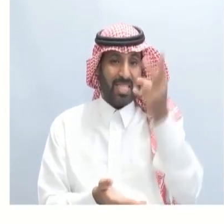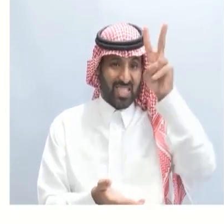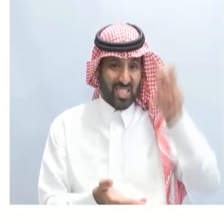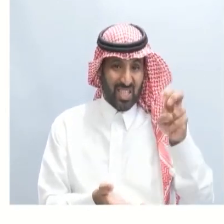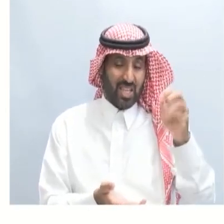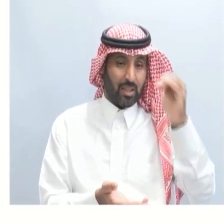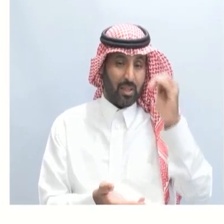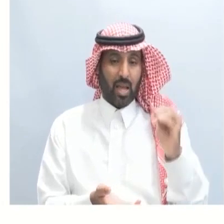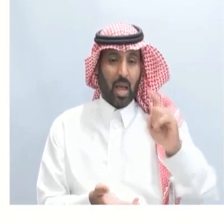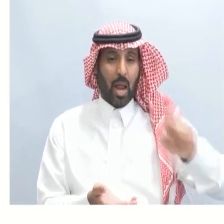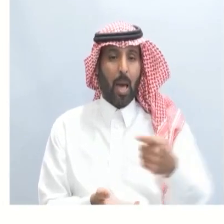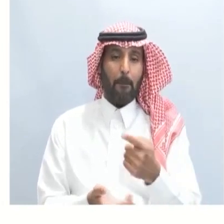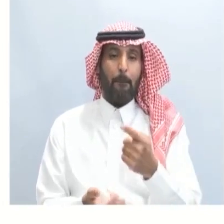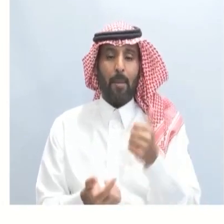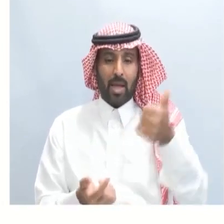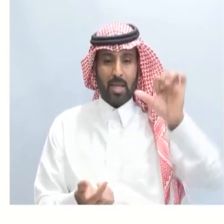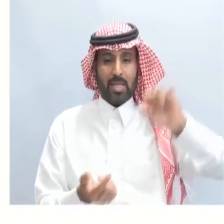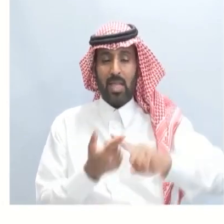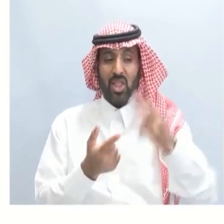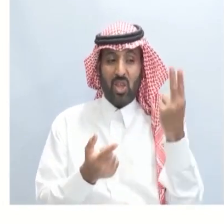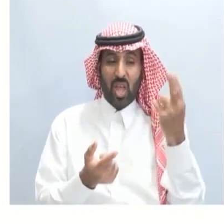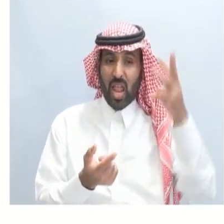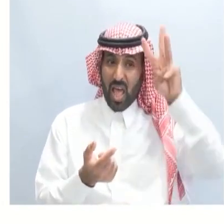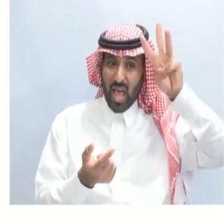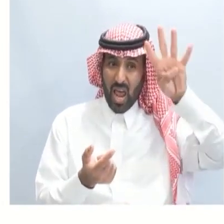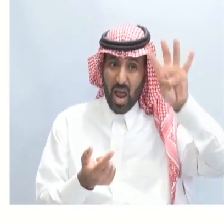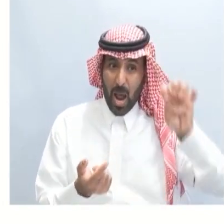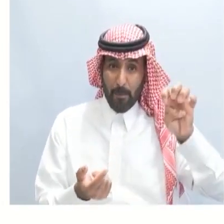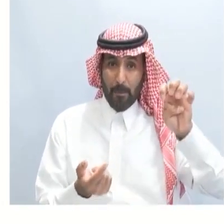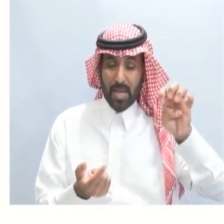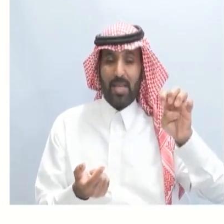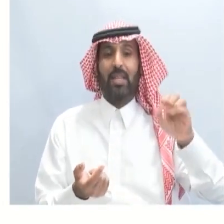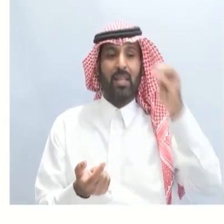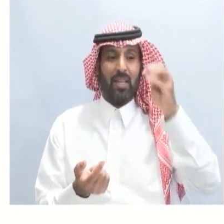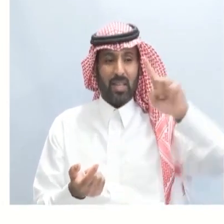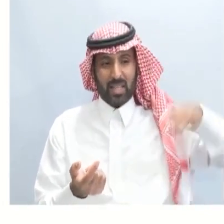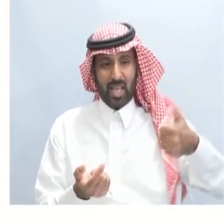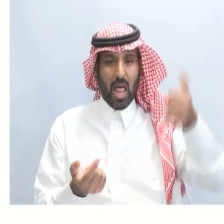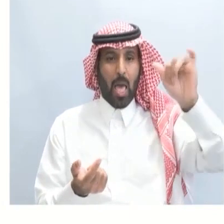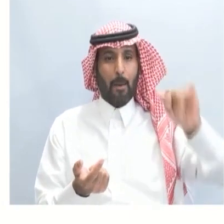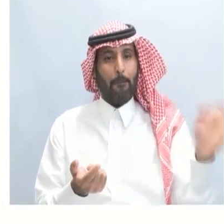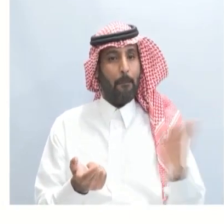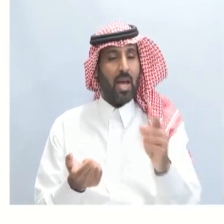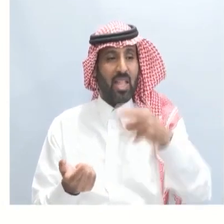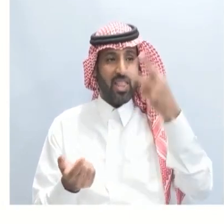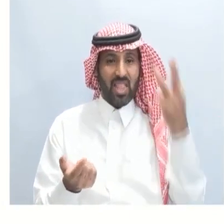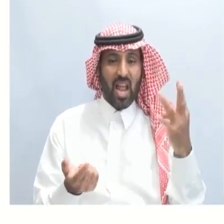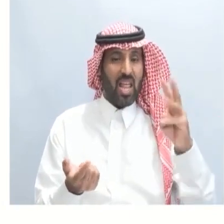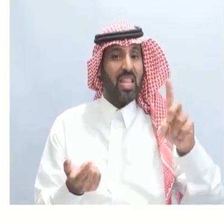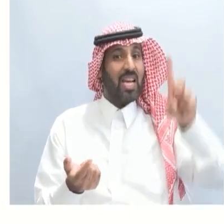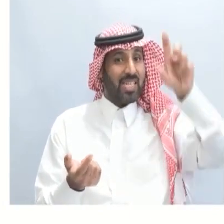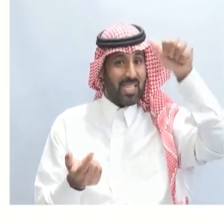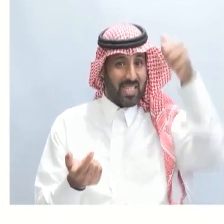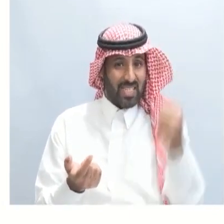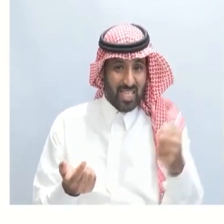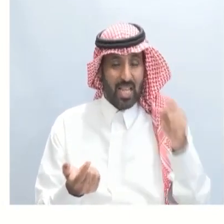غرام بمعنى لو استخدمت ثقلين كم يكون الوزن عندي مجموعه احسنتم 40 طيب ثلاثه من هذه الكتل